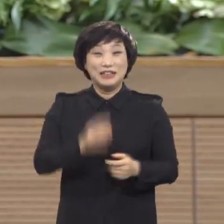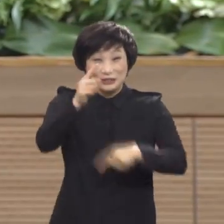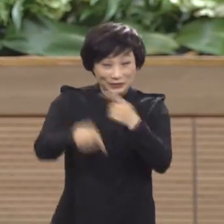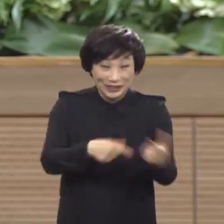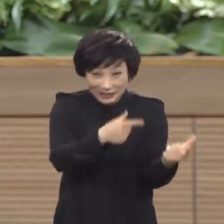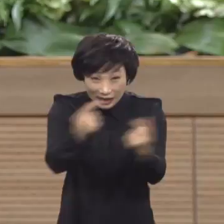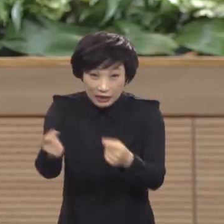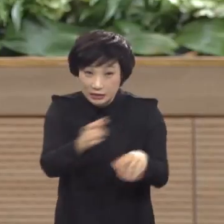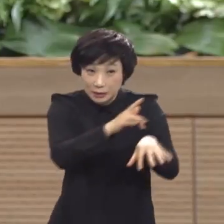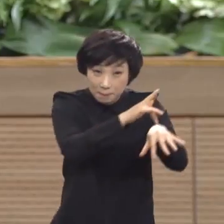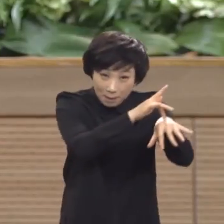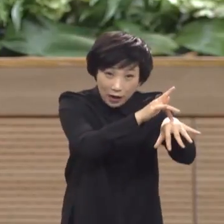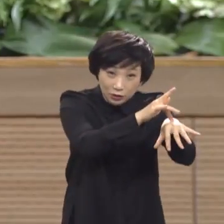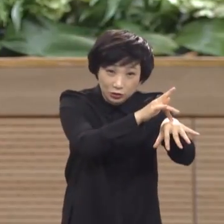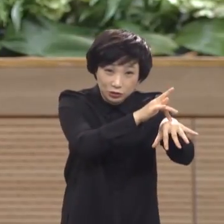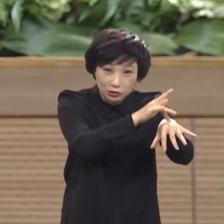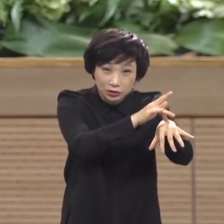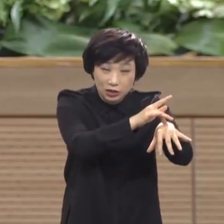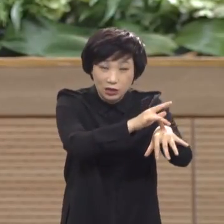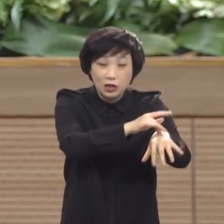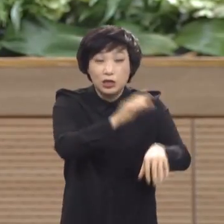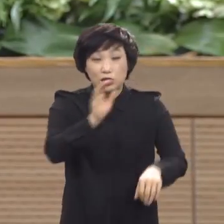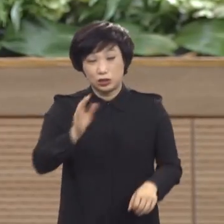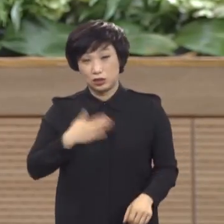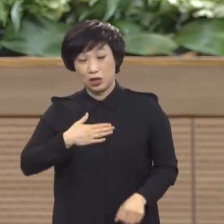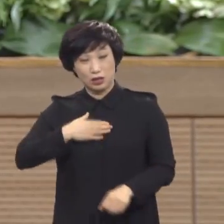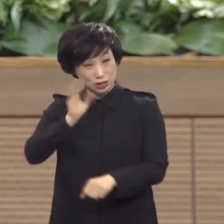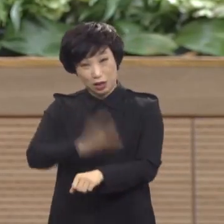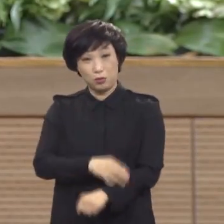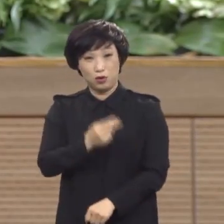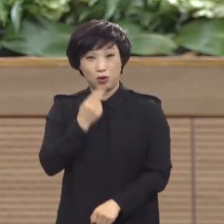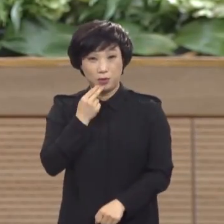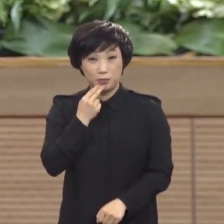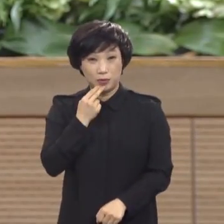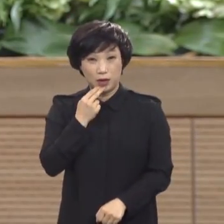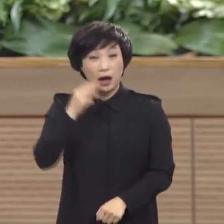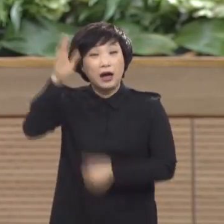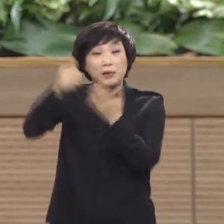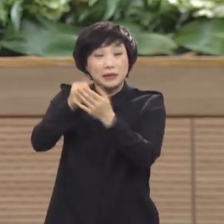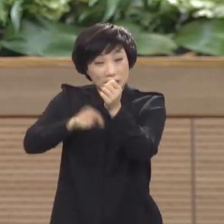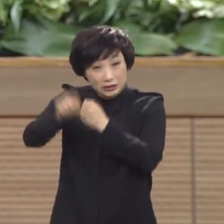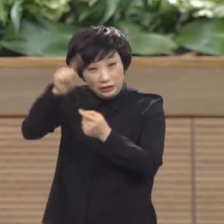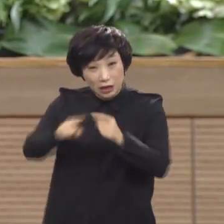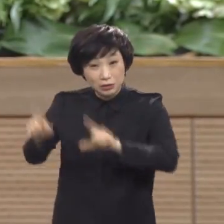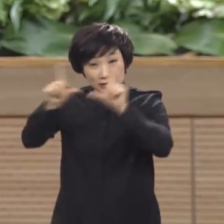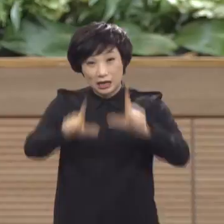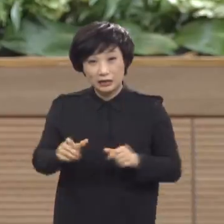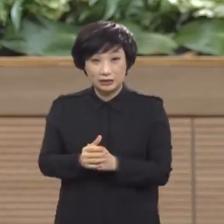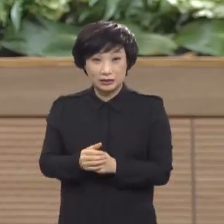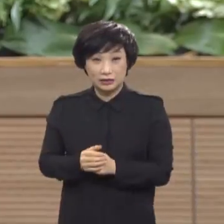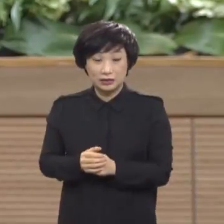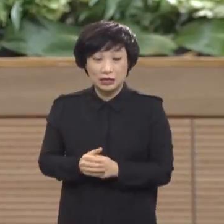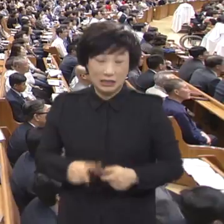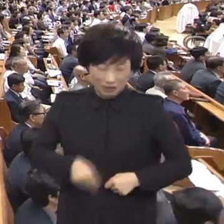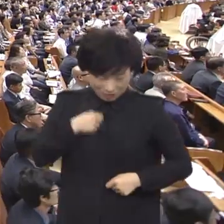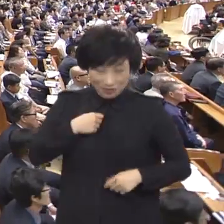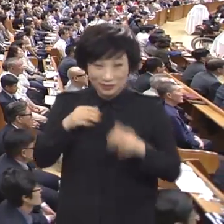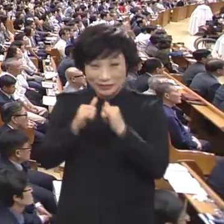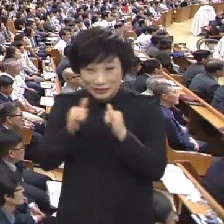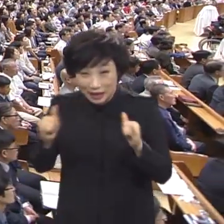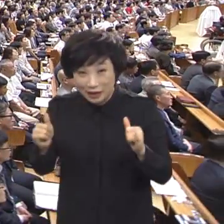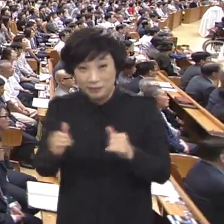따라서 마귀는 아무 잘못 없는 하나님 뜻대로 사는 의로운